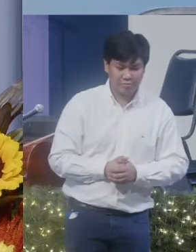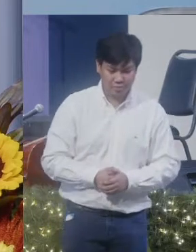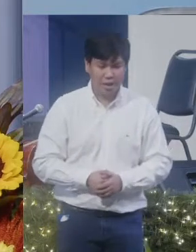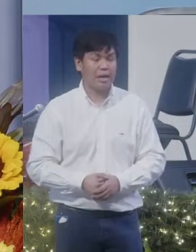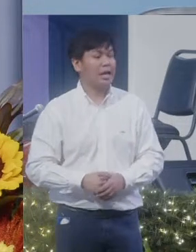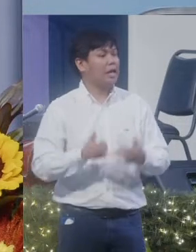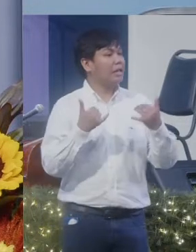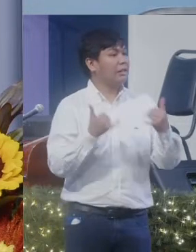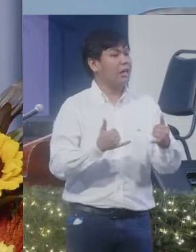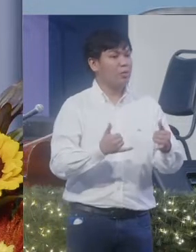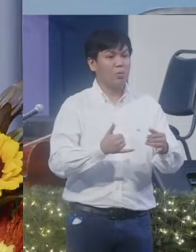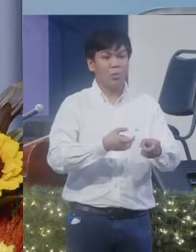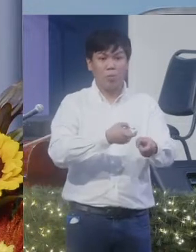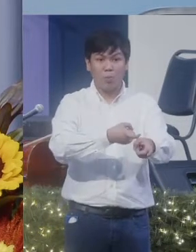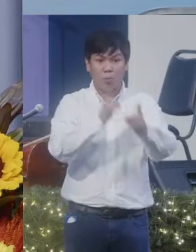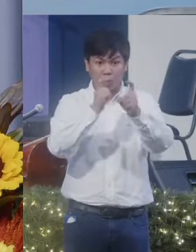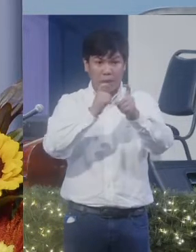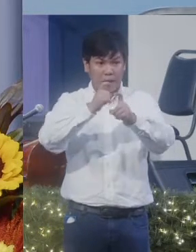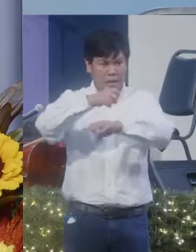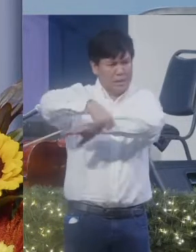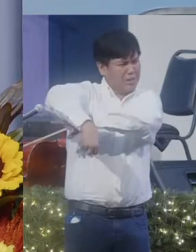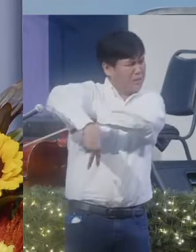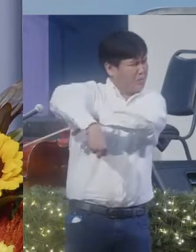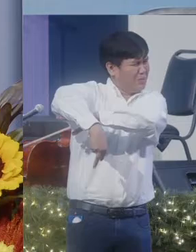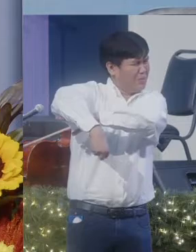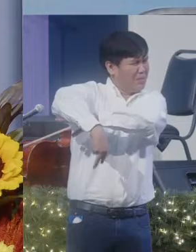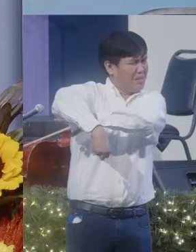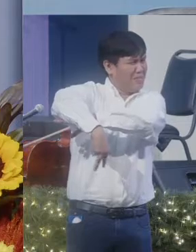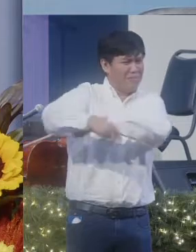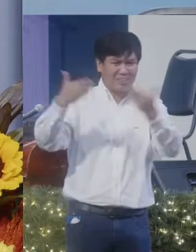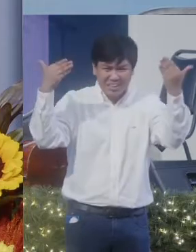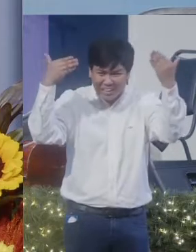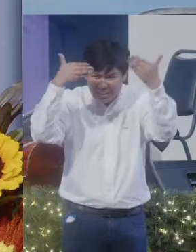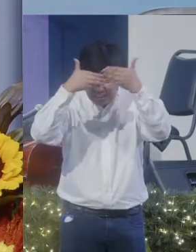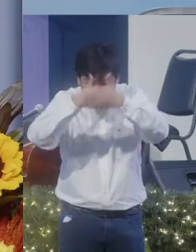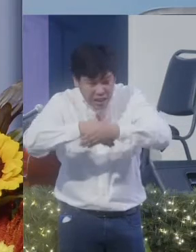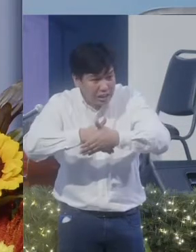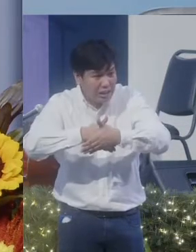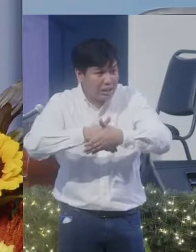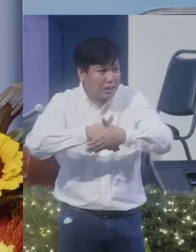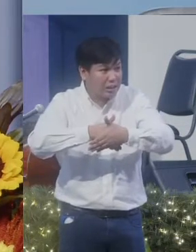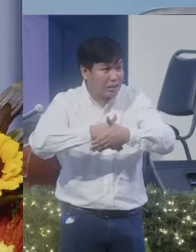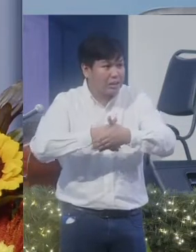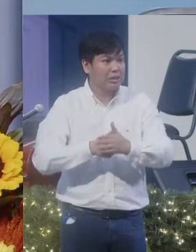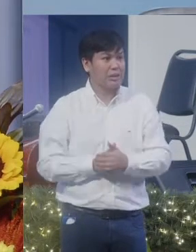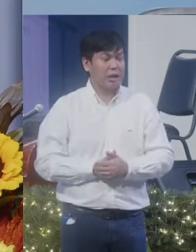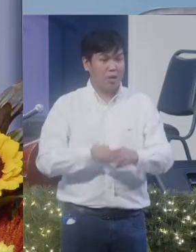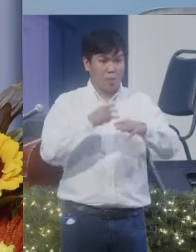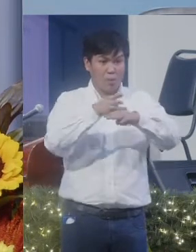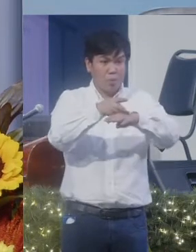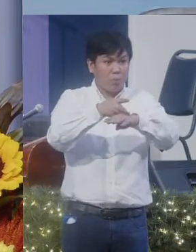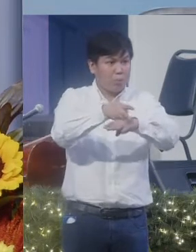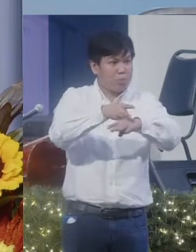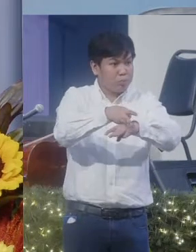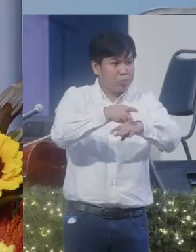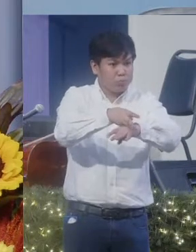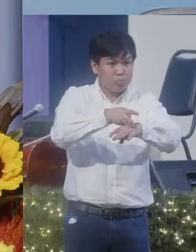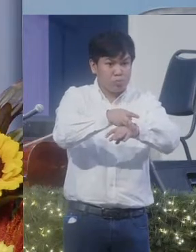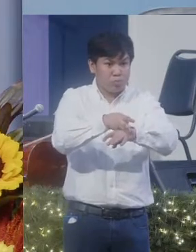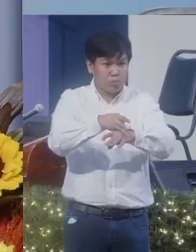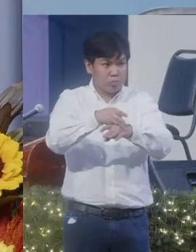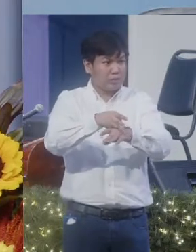pangingisda ay sa gabi at sa mababaw na tubig. So sabi ng isang karpintero, sa isang